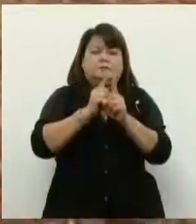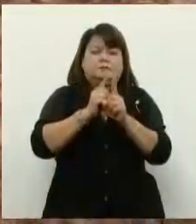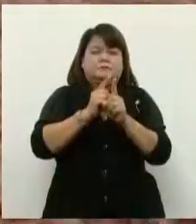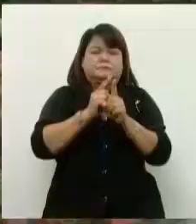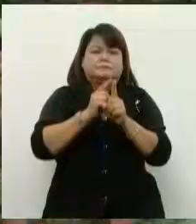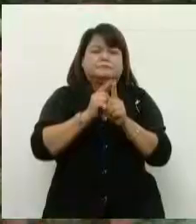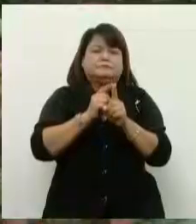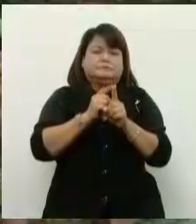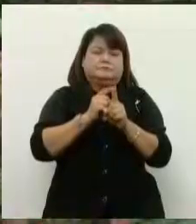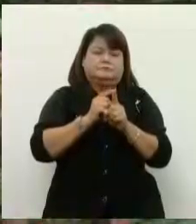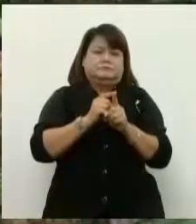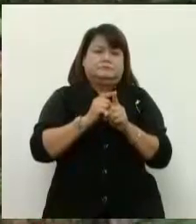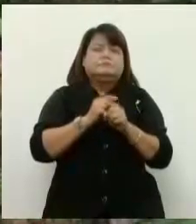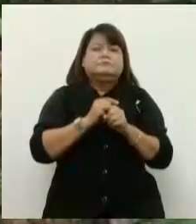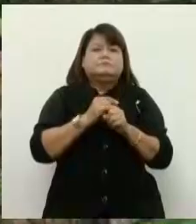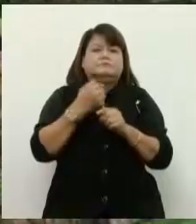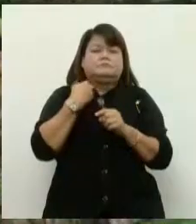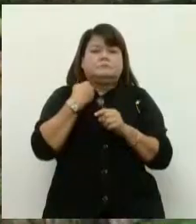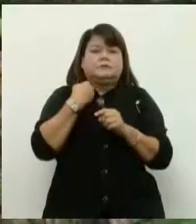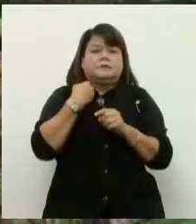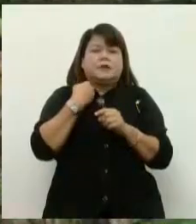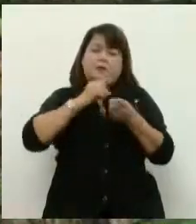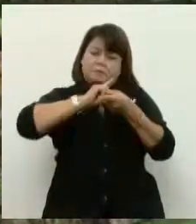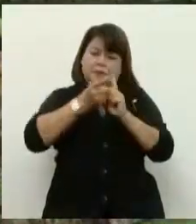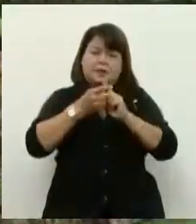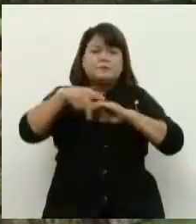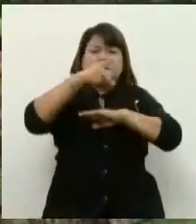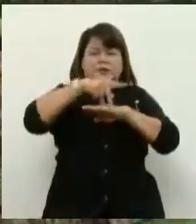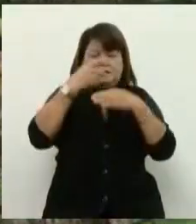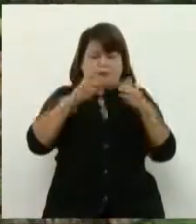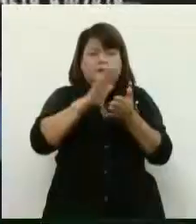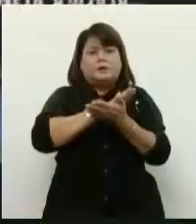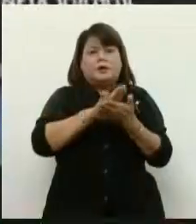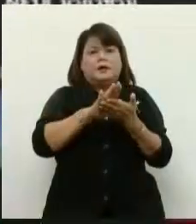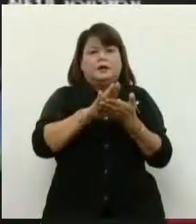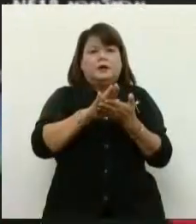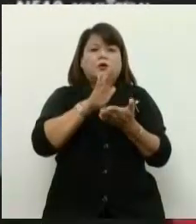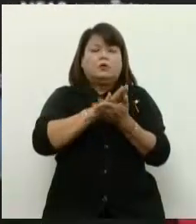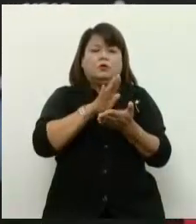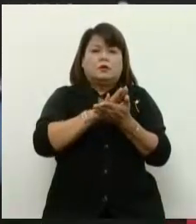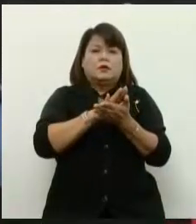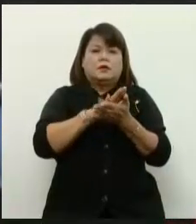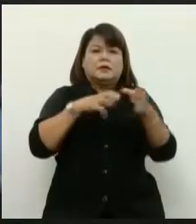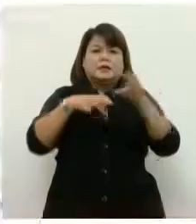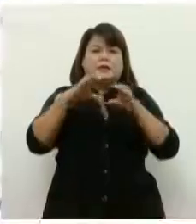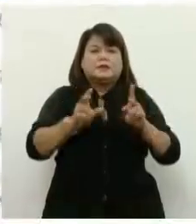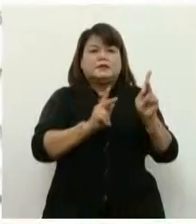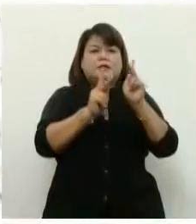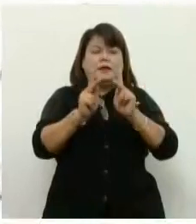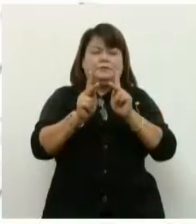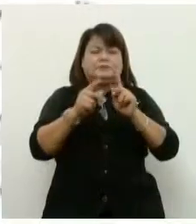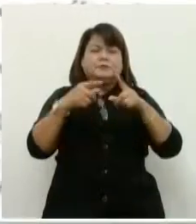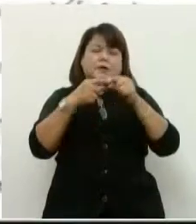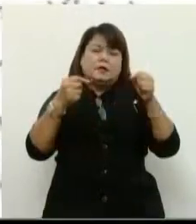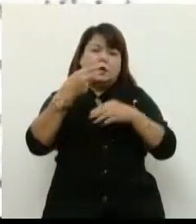นองนาโมเดลนะครับหลังจากเราปรับปรุงพื้นที่เสร็จเรียบร้อยนะครับโรงเรียนก็ได้จัดกิจกรรมในเรื่อง